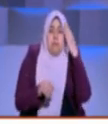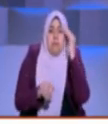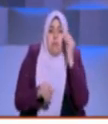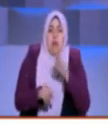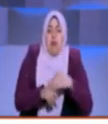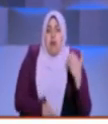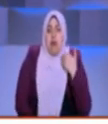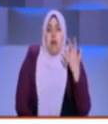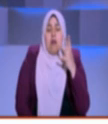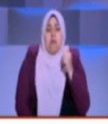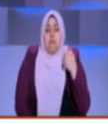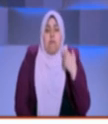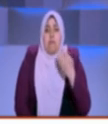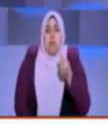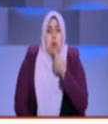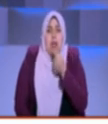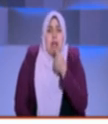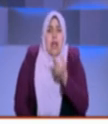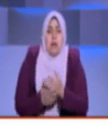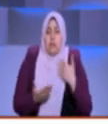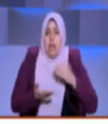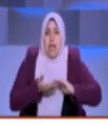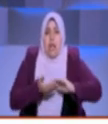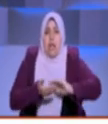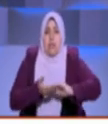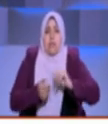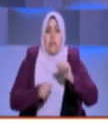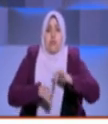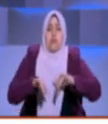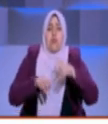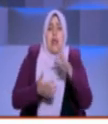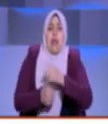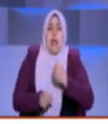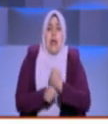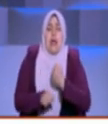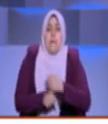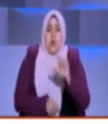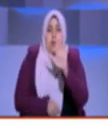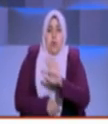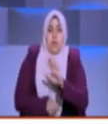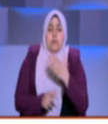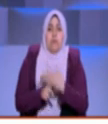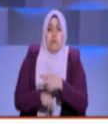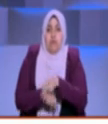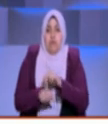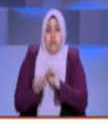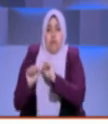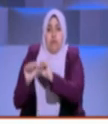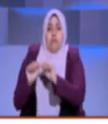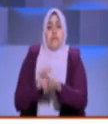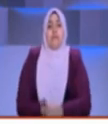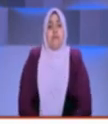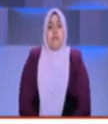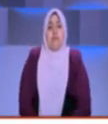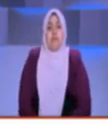السوء إذا ما نظر كذلك إلى تداعيات مرتبطة بسوق العمل الأوروبي الذي من شأن بعض التقديرات التي تحدثت